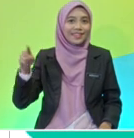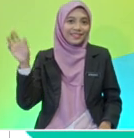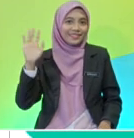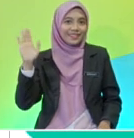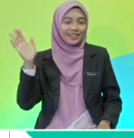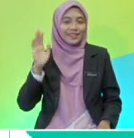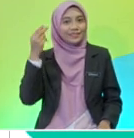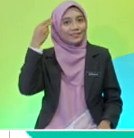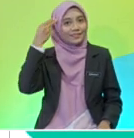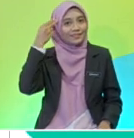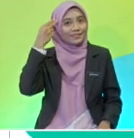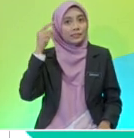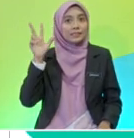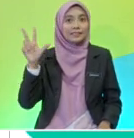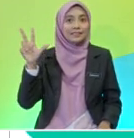amin